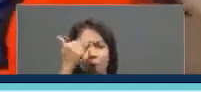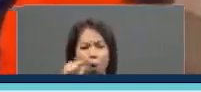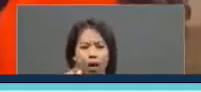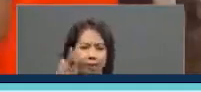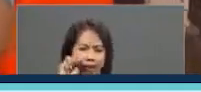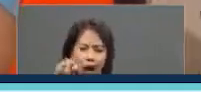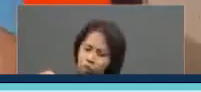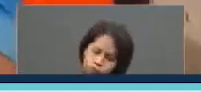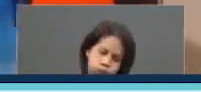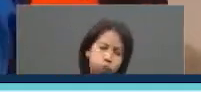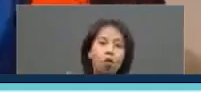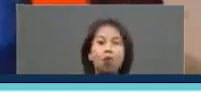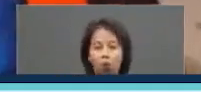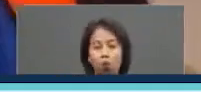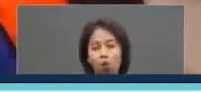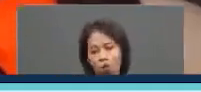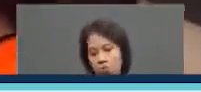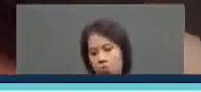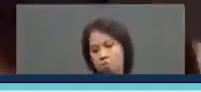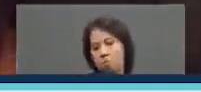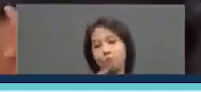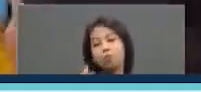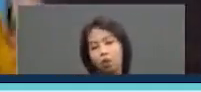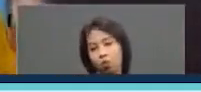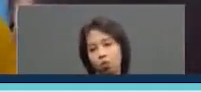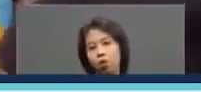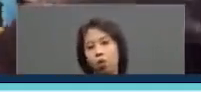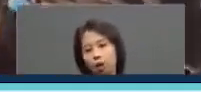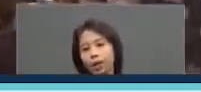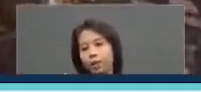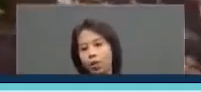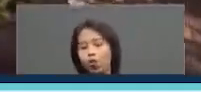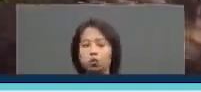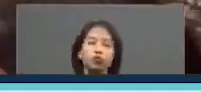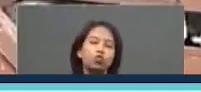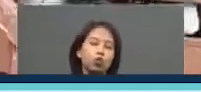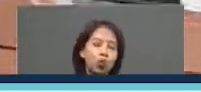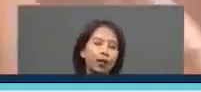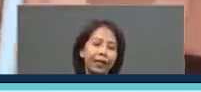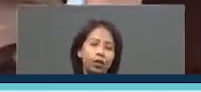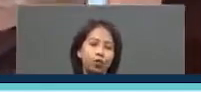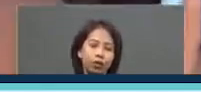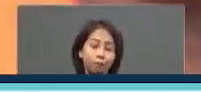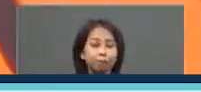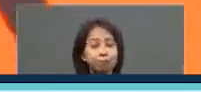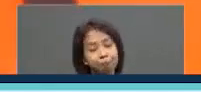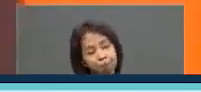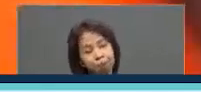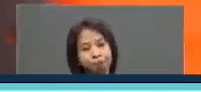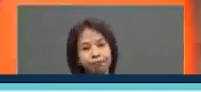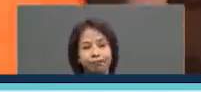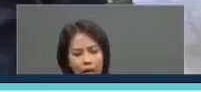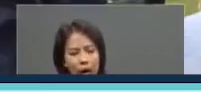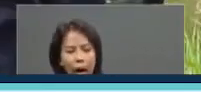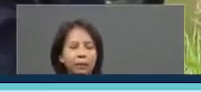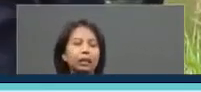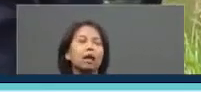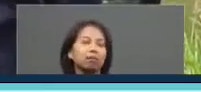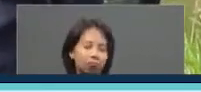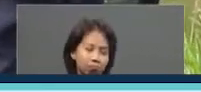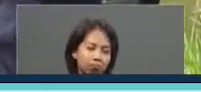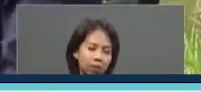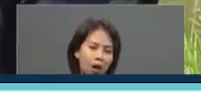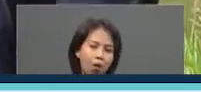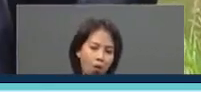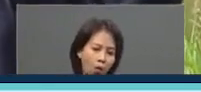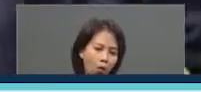ส่วนการช่วยเหลือผู้ประสบอุทกภัยหน่วยงานทั้งภาครัฐและภาคเอกชนเร่งช่วยเหลือดูแลประชาชนอย่างเต็มที ่ร้อยตำรว